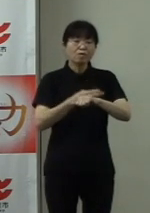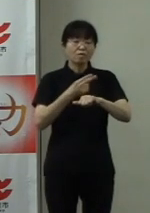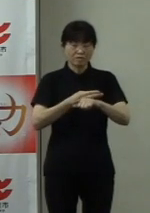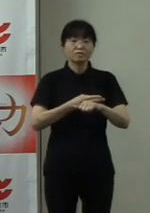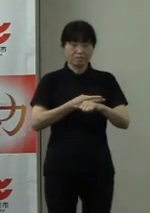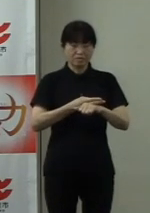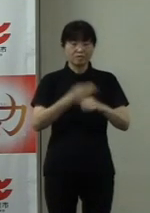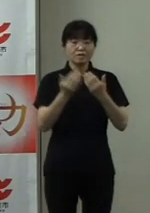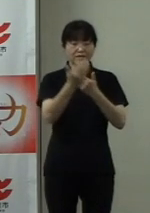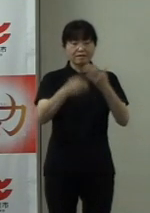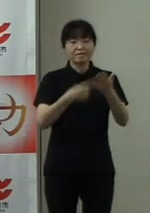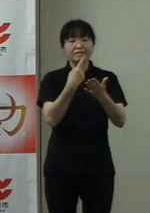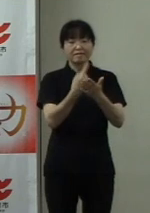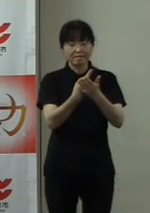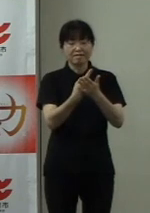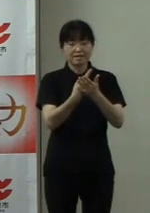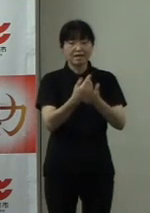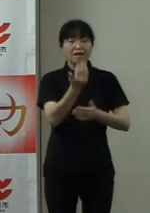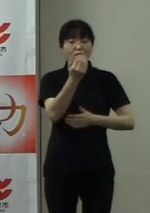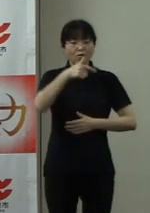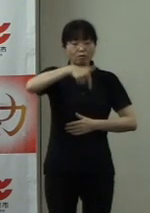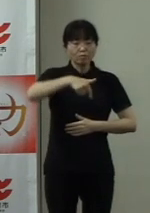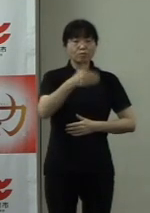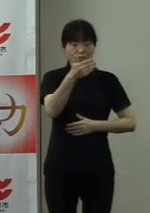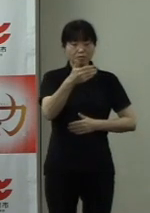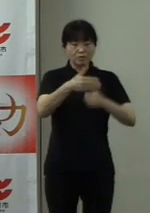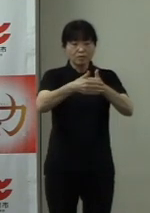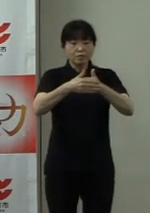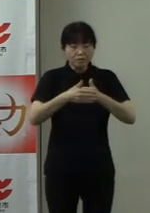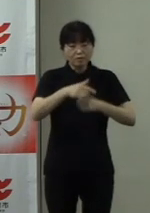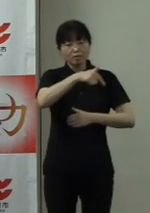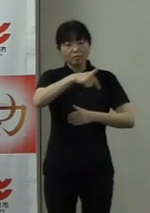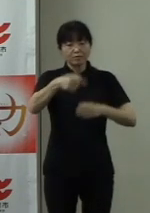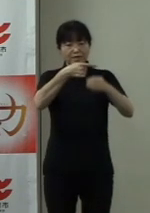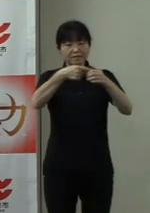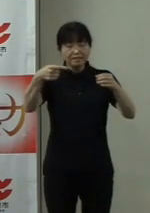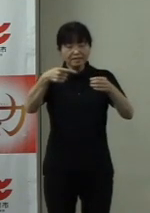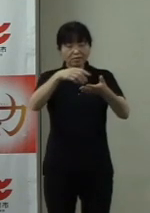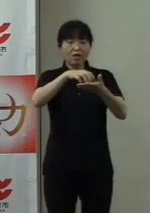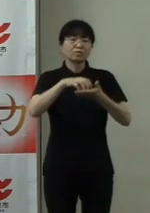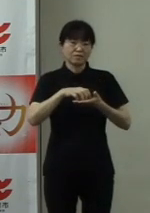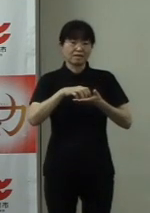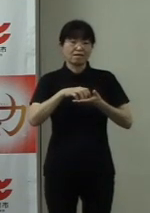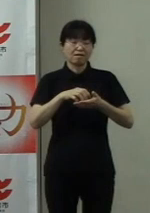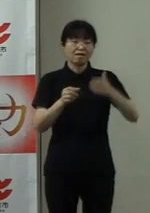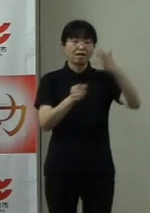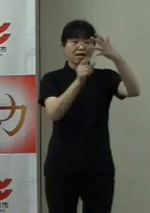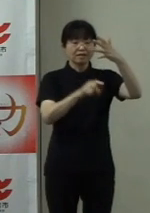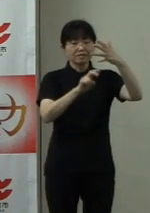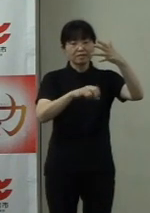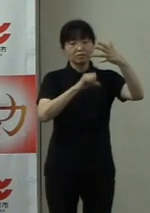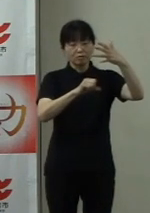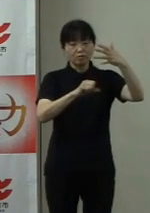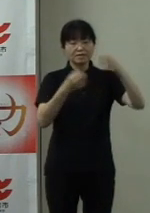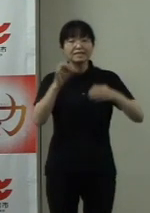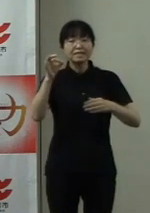防本部が陸上の部の幸福救出の部で1位となりまして、8月25日金曜日、今週間もなくでありますけれ